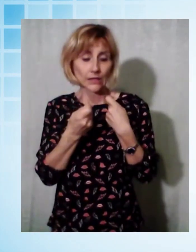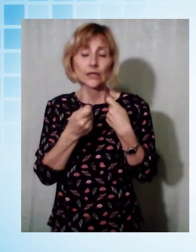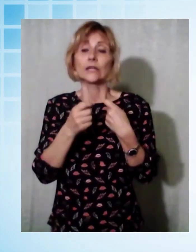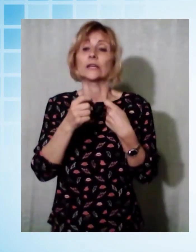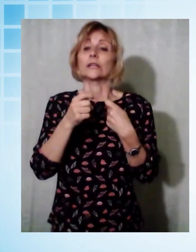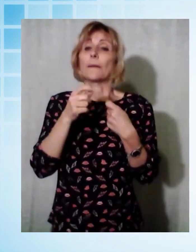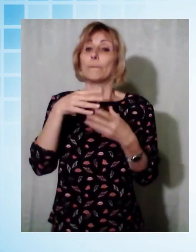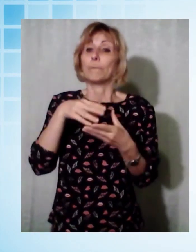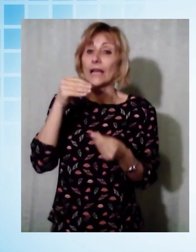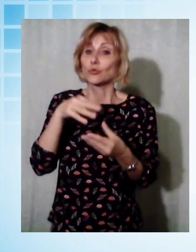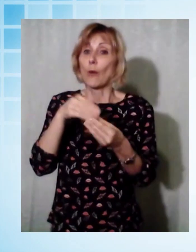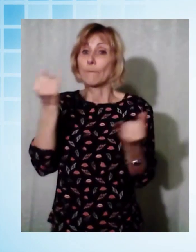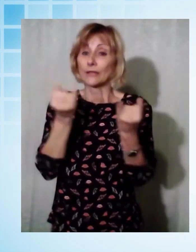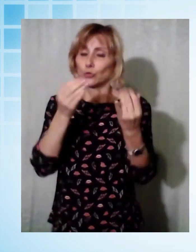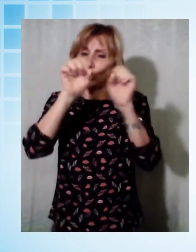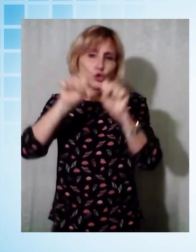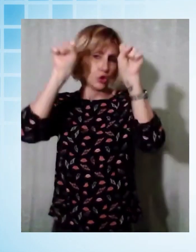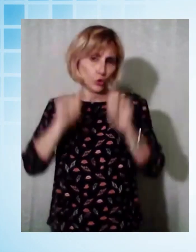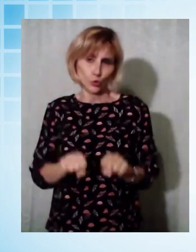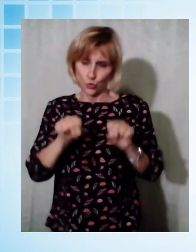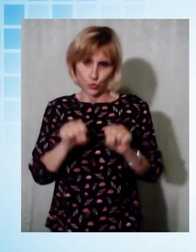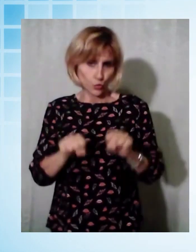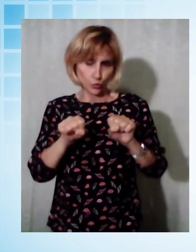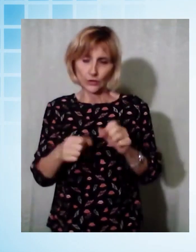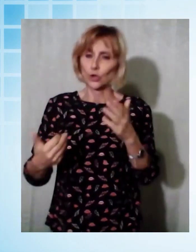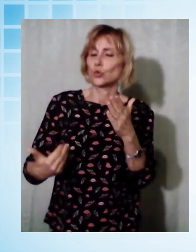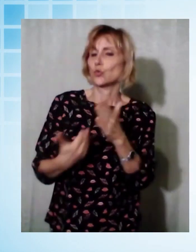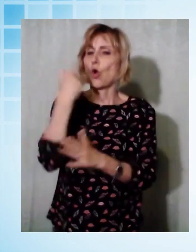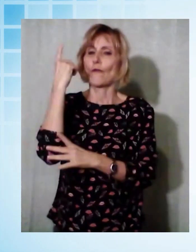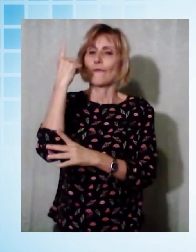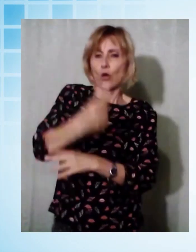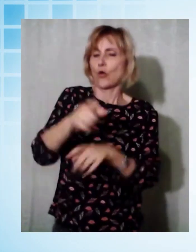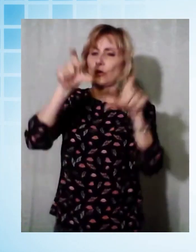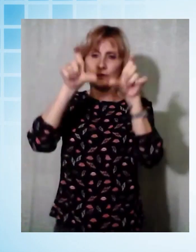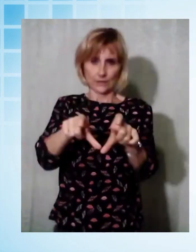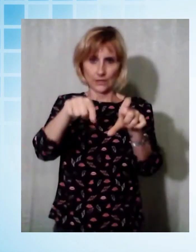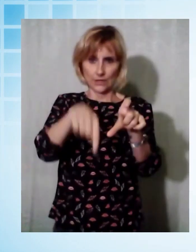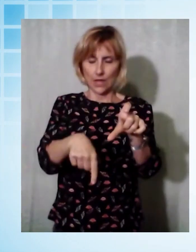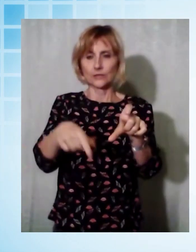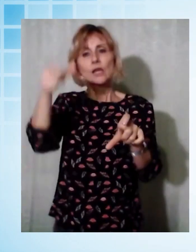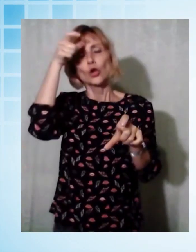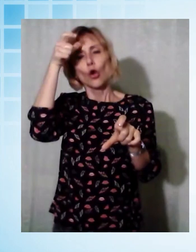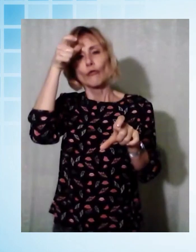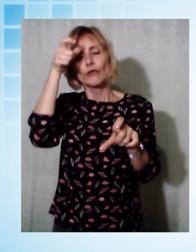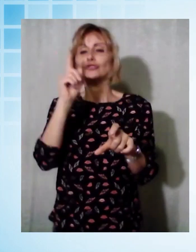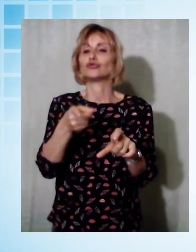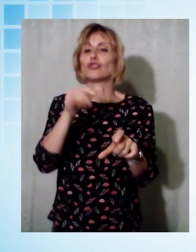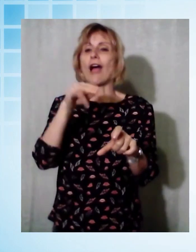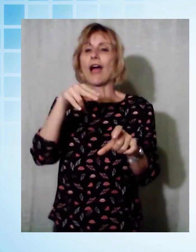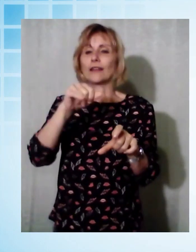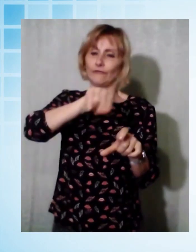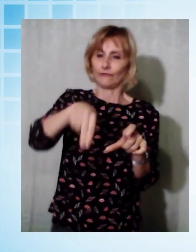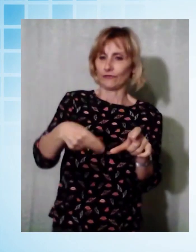Pasqua e Pasquetta, lo impone la nuova ordinanza firmata dal governatore Eugenio Gianni. Sentiamo.